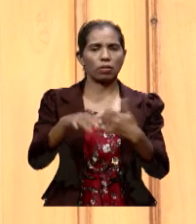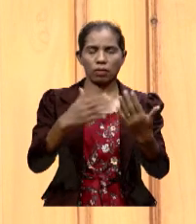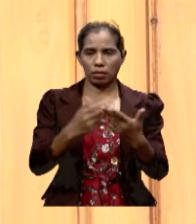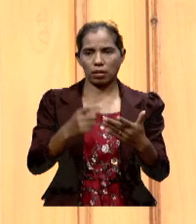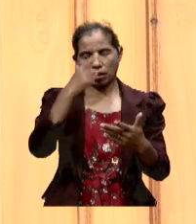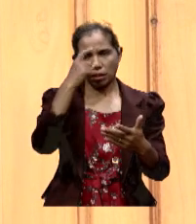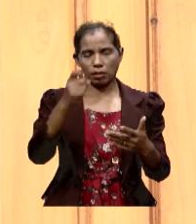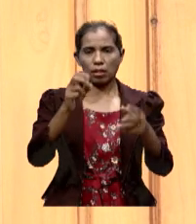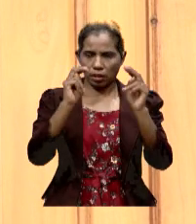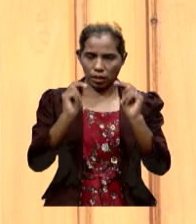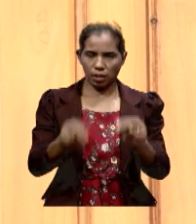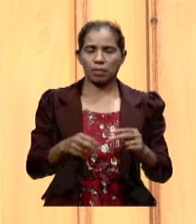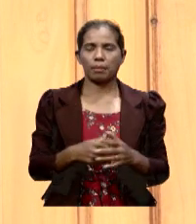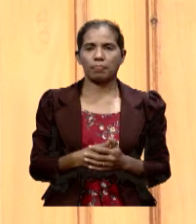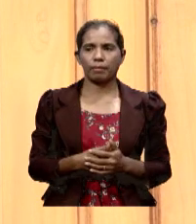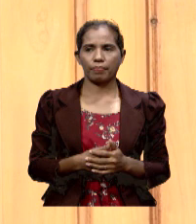mak tinggi